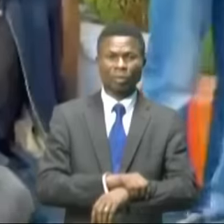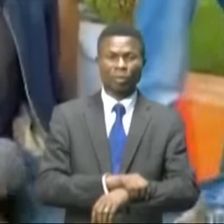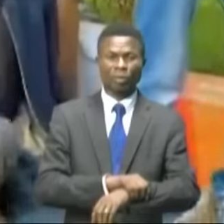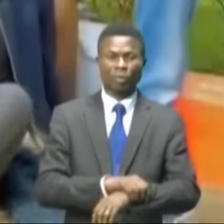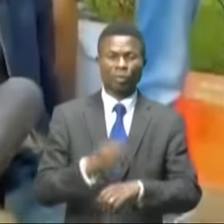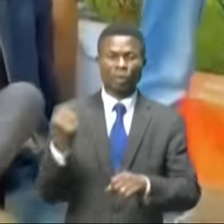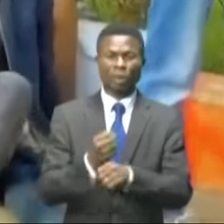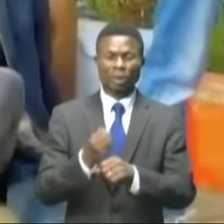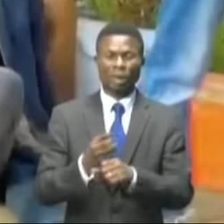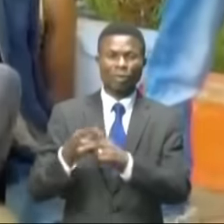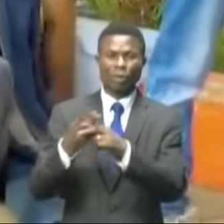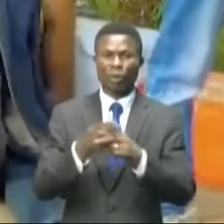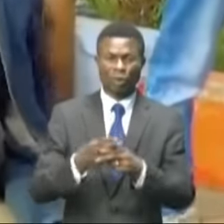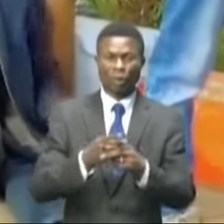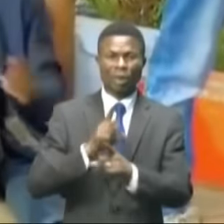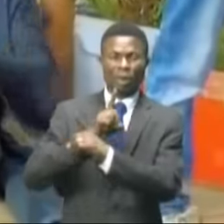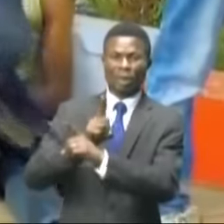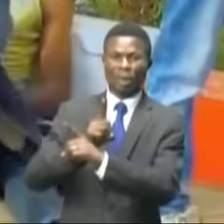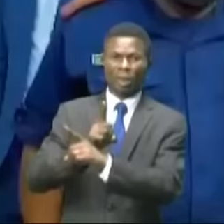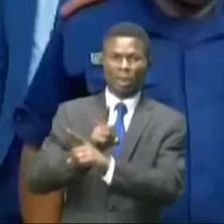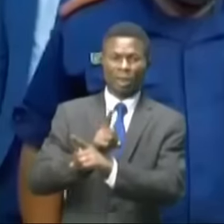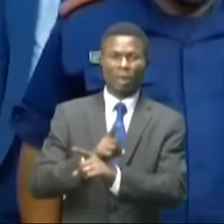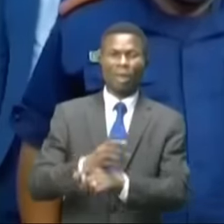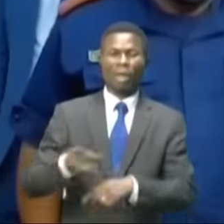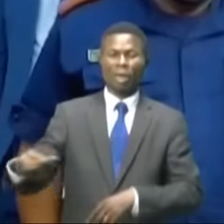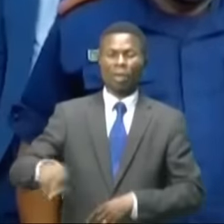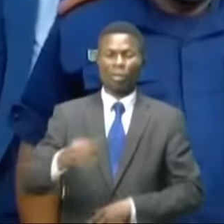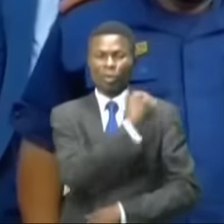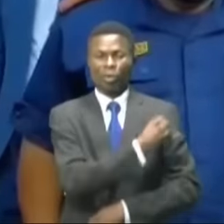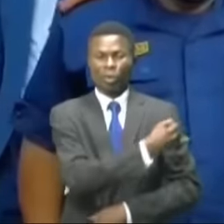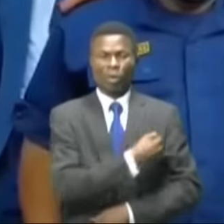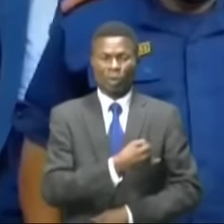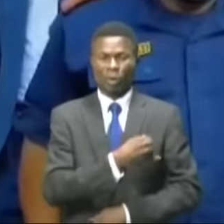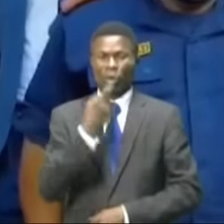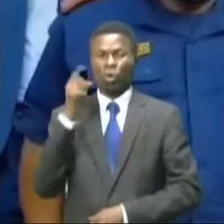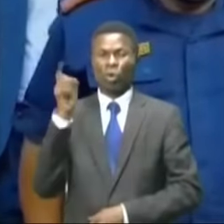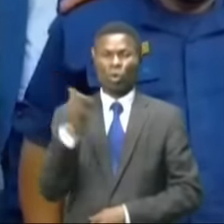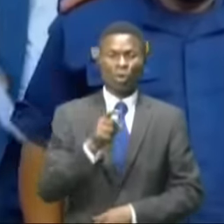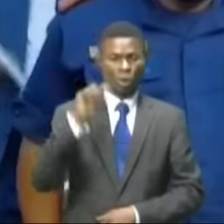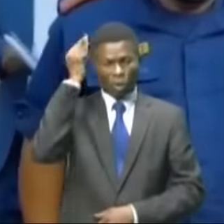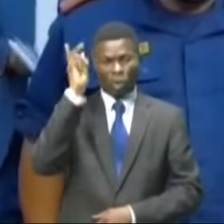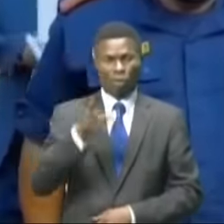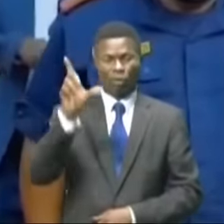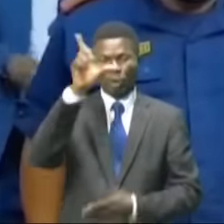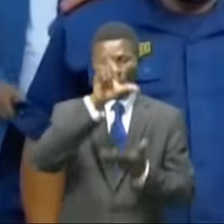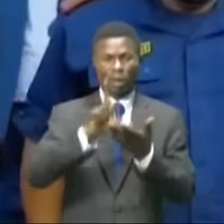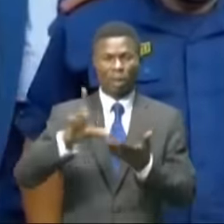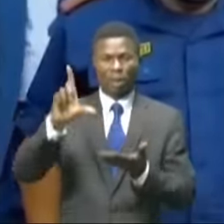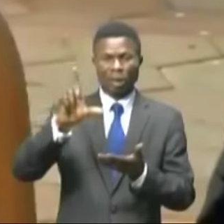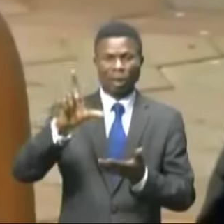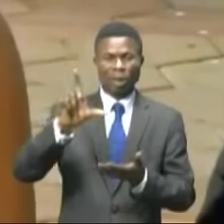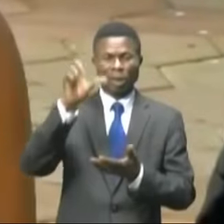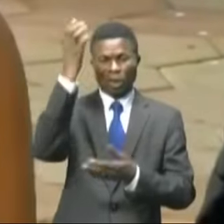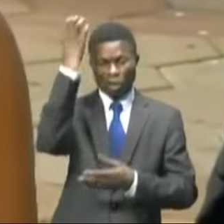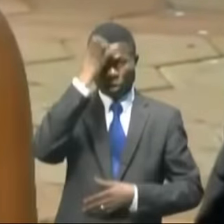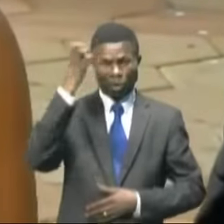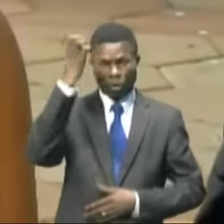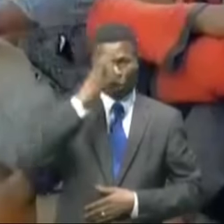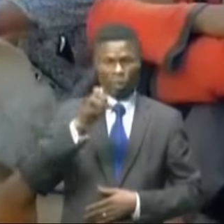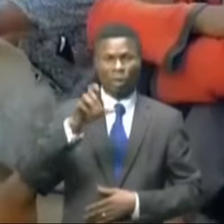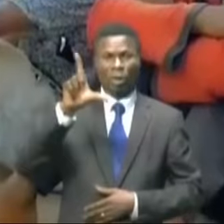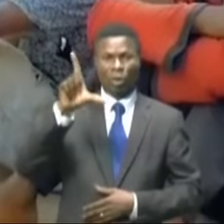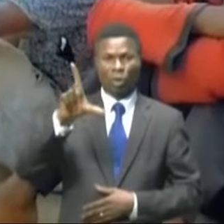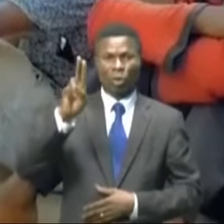services de sécurité et de défense en Ituri, sous les commandements du gouverneur militaire, le lieutenant-général